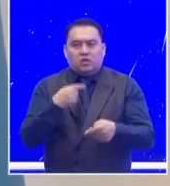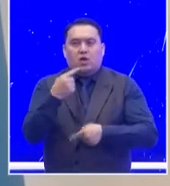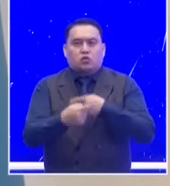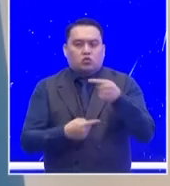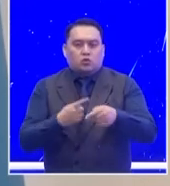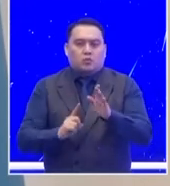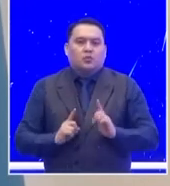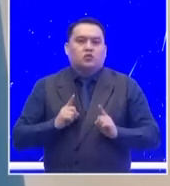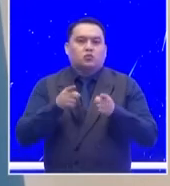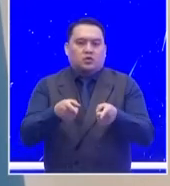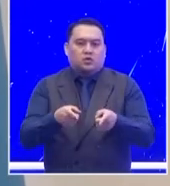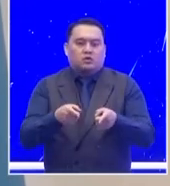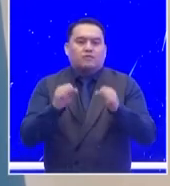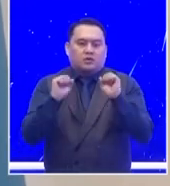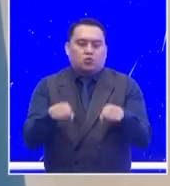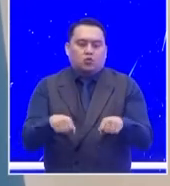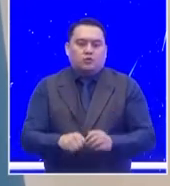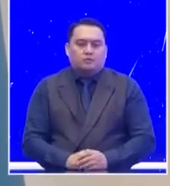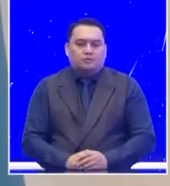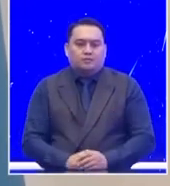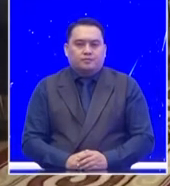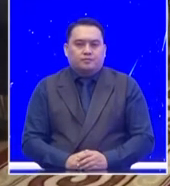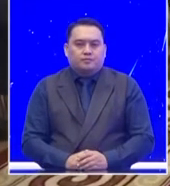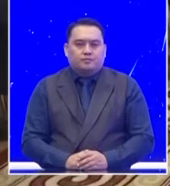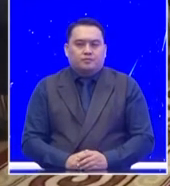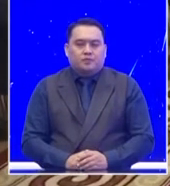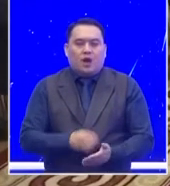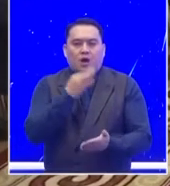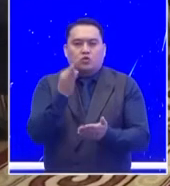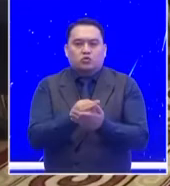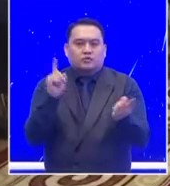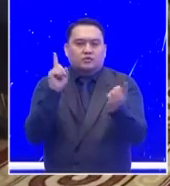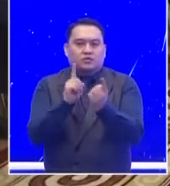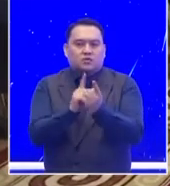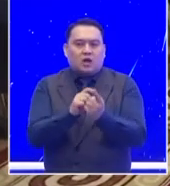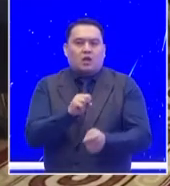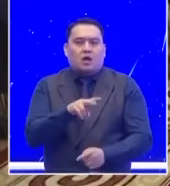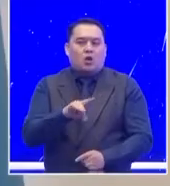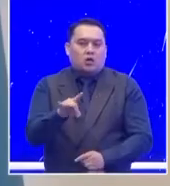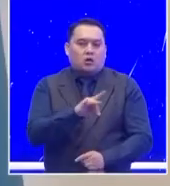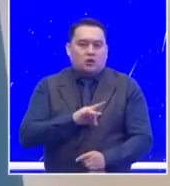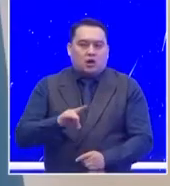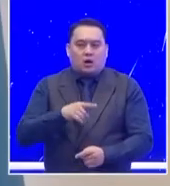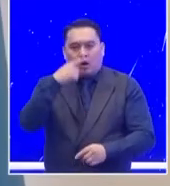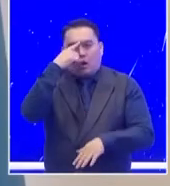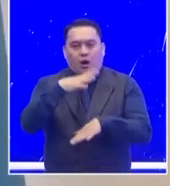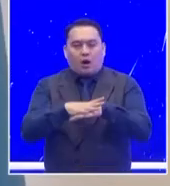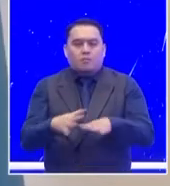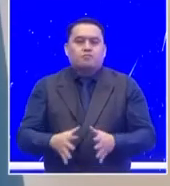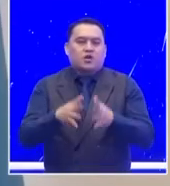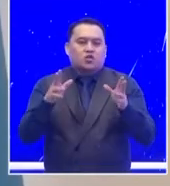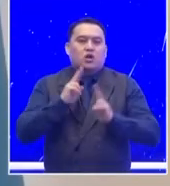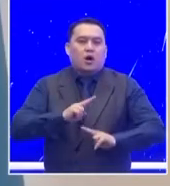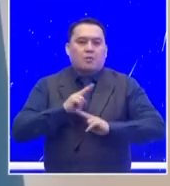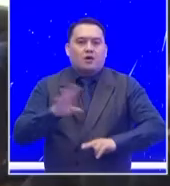год, наверное, начнем строительно-монтажные работы. Отчетная встреча показала, что в Алакольском районе аппаратом Акима проводится большая